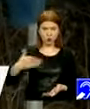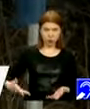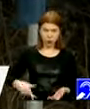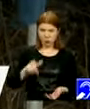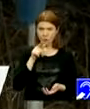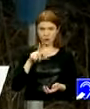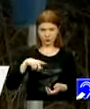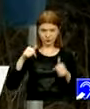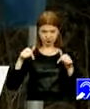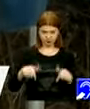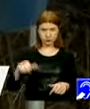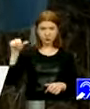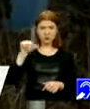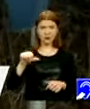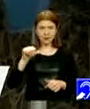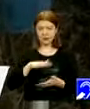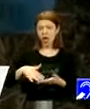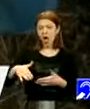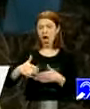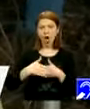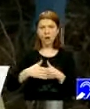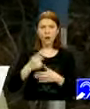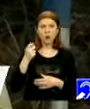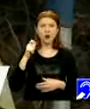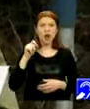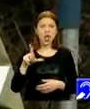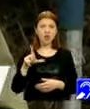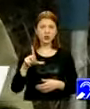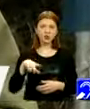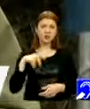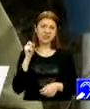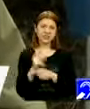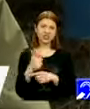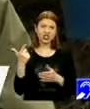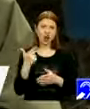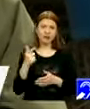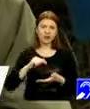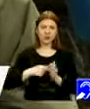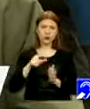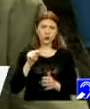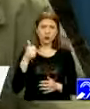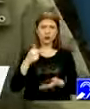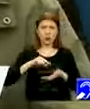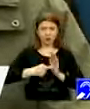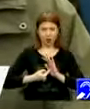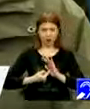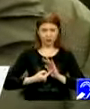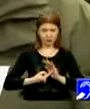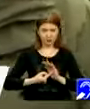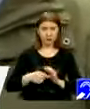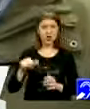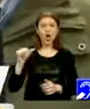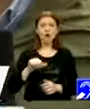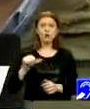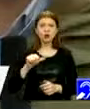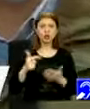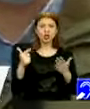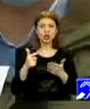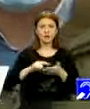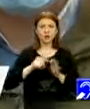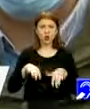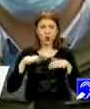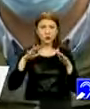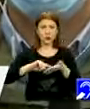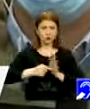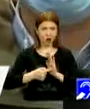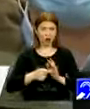ne aflăm noi, la benzinările din zonă, litrul de benzină standard se vinde cu 7 lei și 26 de bani, iar cel de motorină cu 7 lei și 19